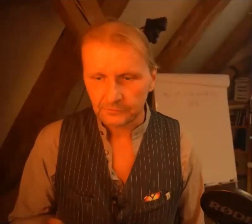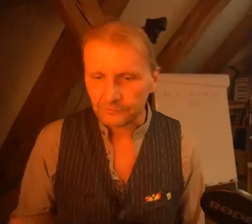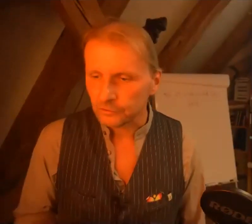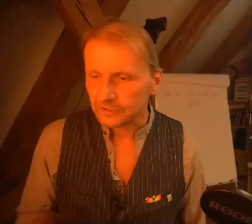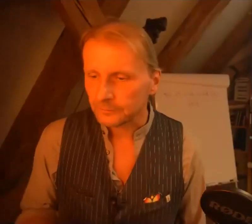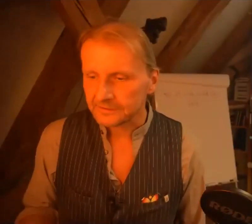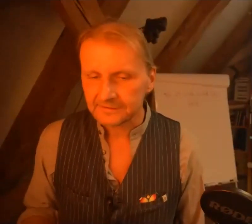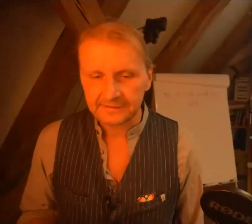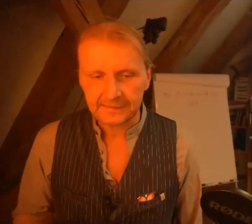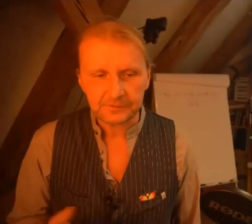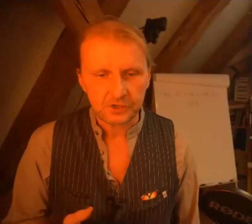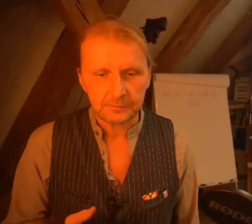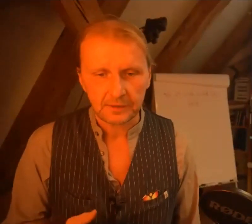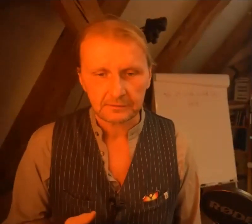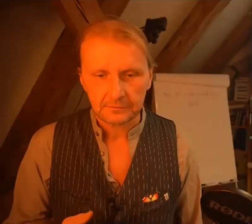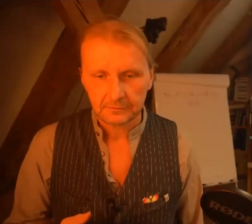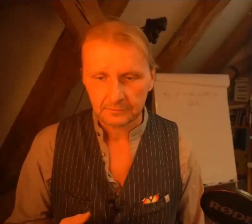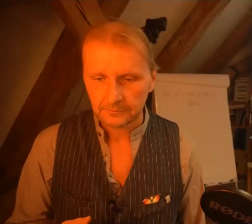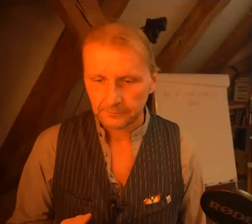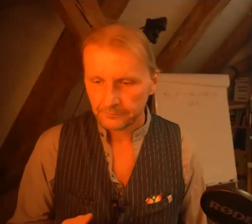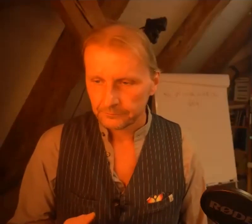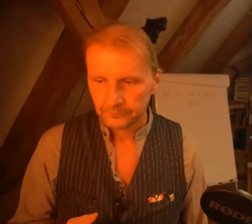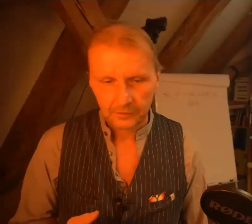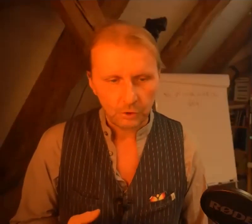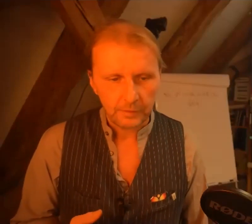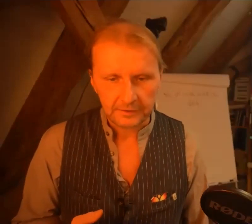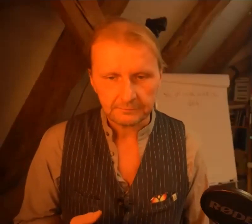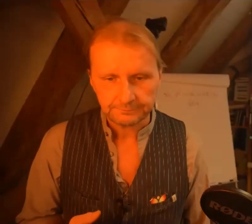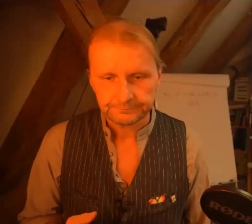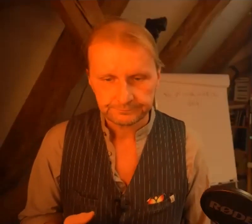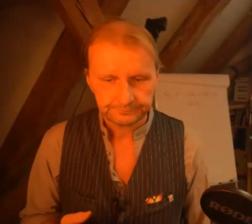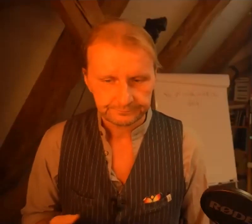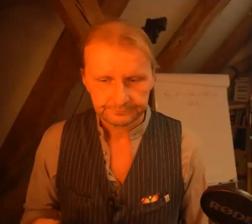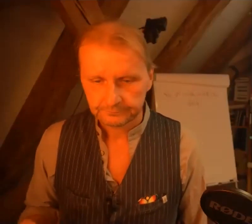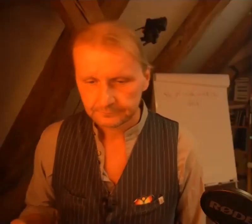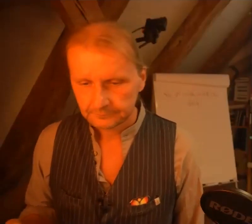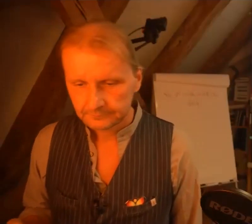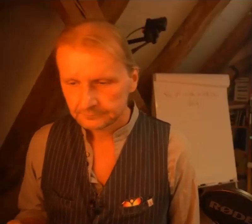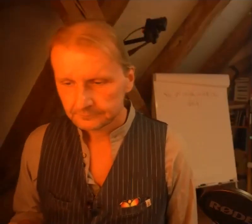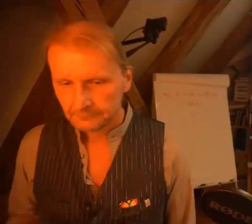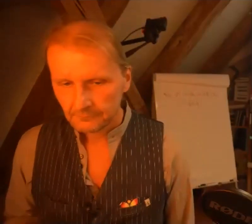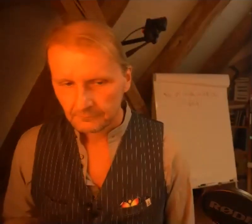Also wer von euch glaubt, dass er das Ding selbst geschrieben hat? Nobody.